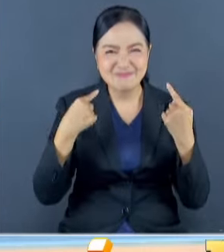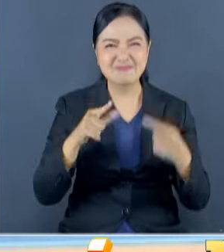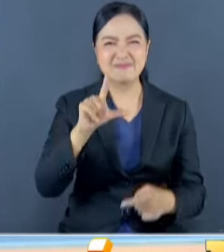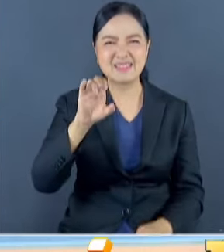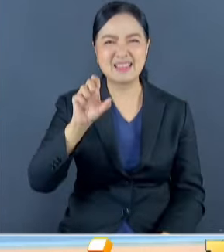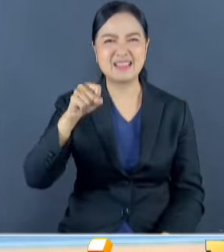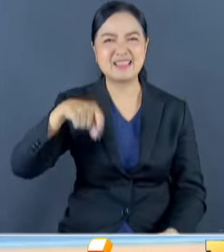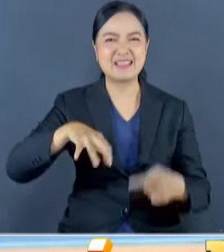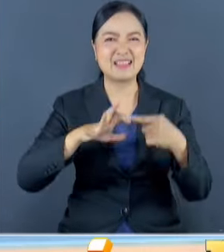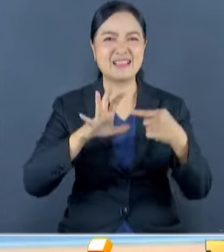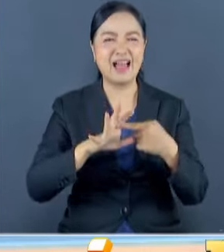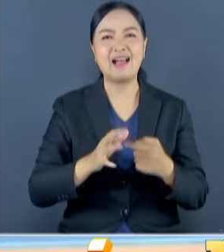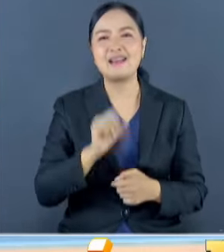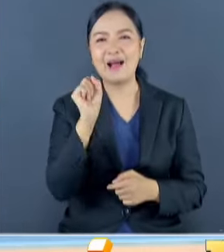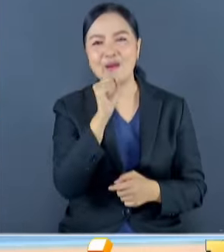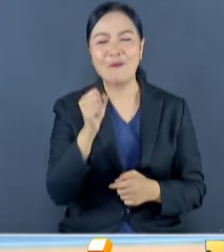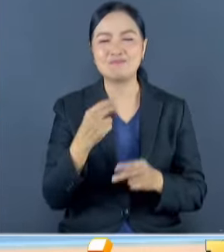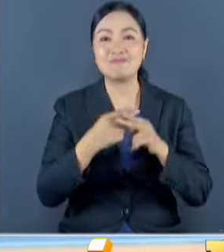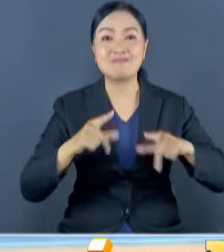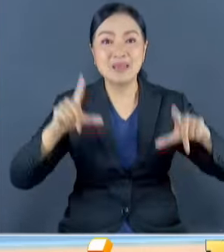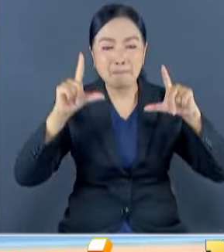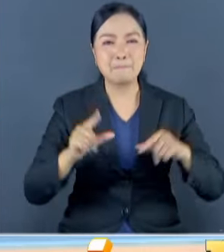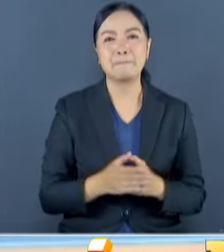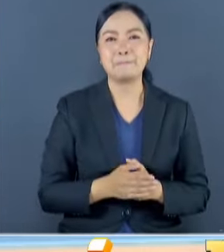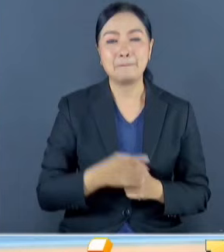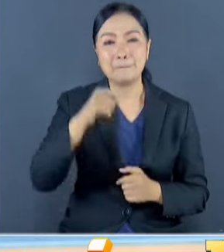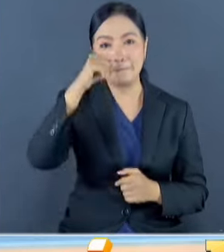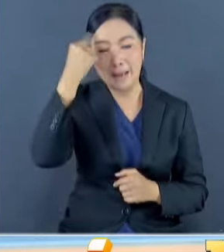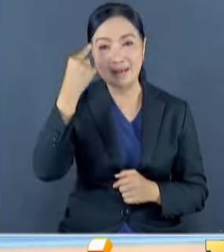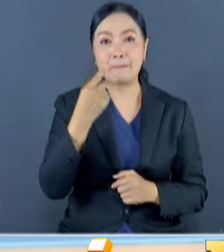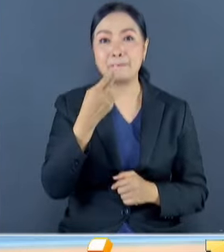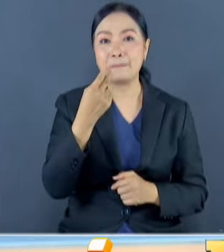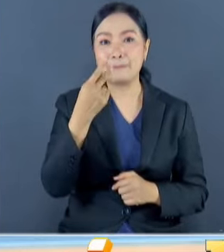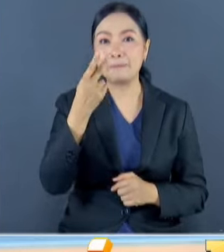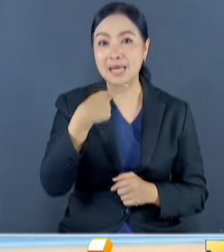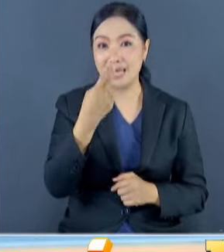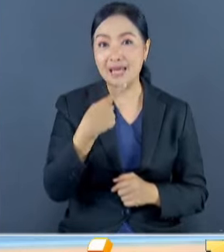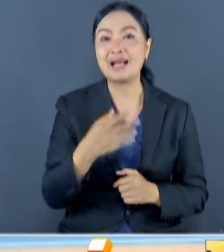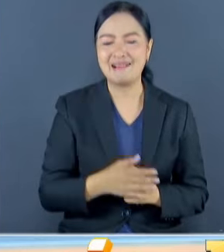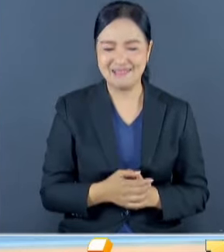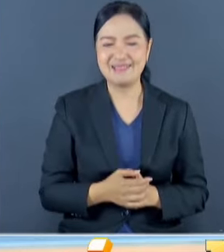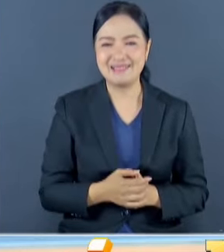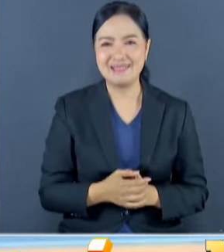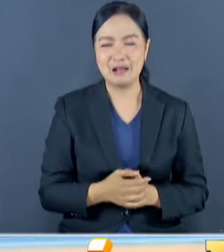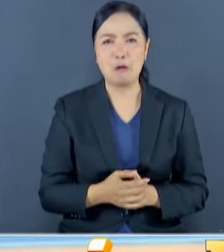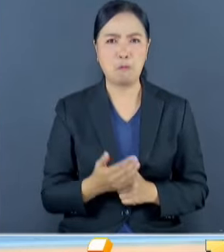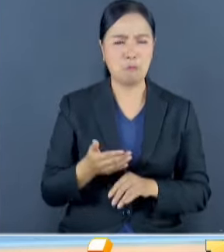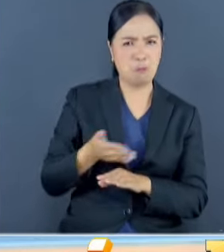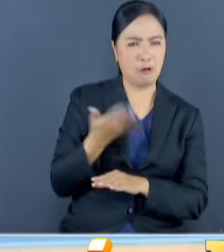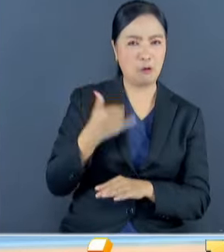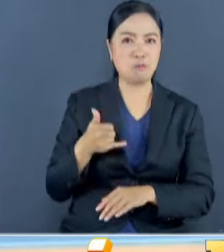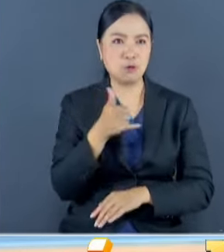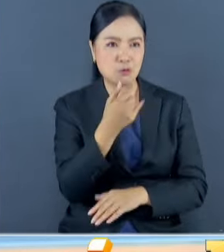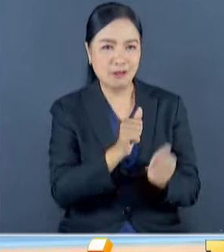ลลิสามโนบาลครับคุณผู้ชมฮะหลังจากที่เมื่อคืนวันอังคารถูกมั้ยฮะอ่าไปดูบอลเออไปดูนะฮการแข่งขัน